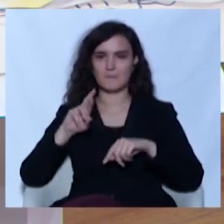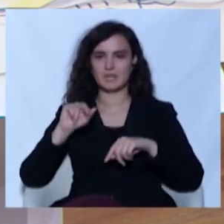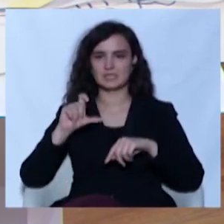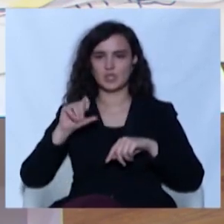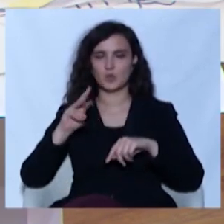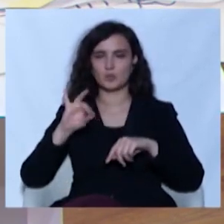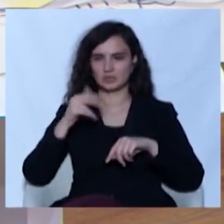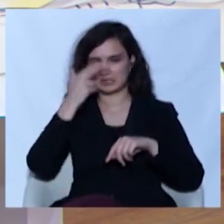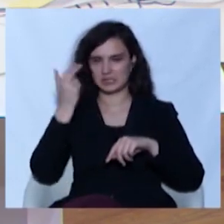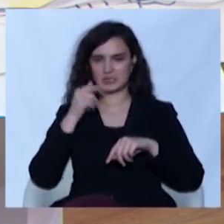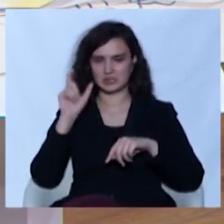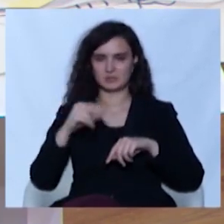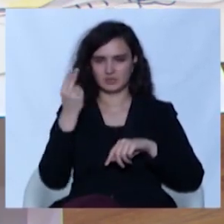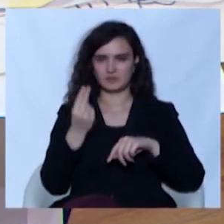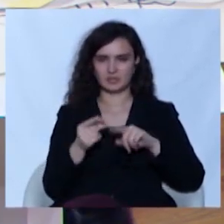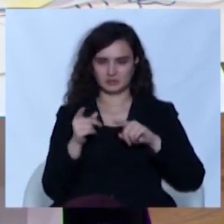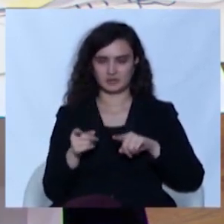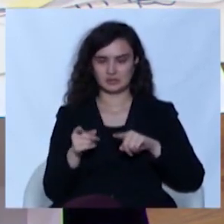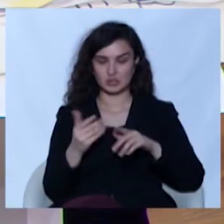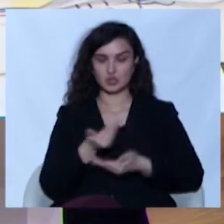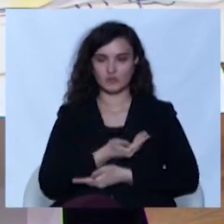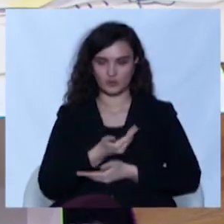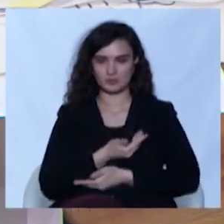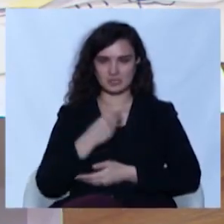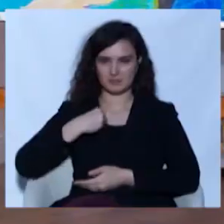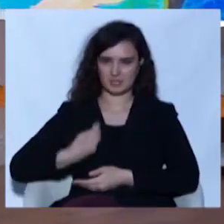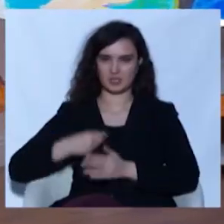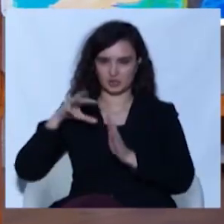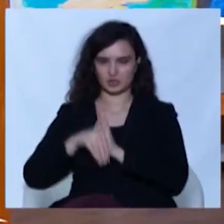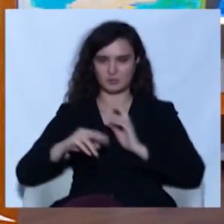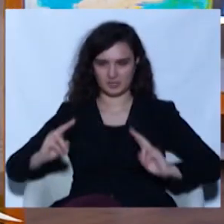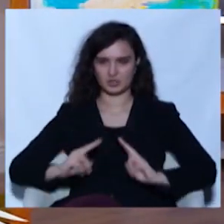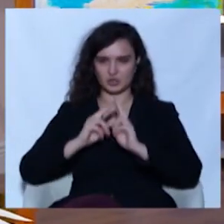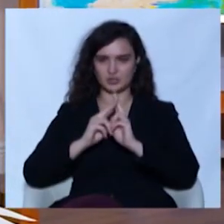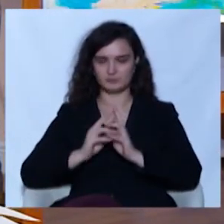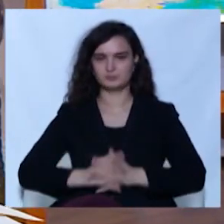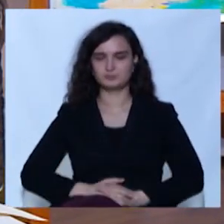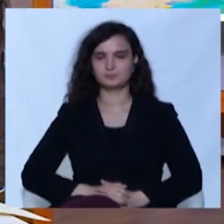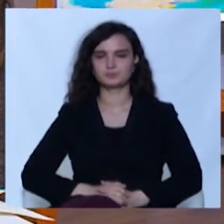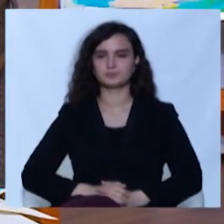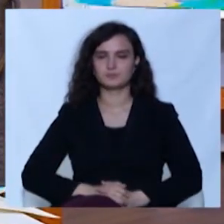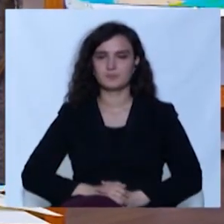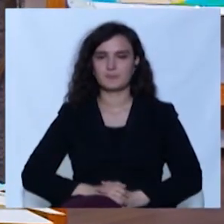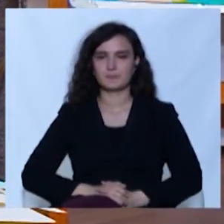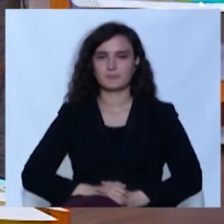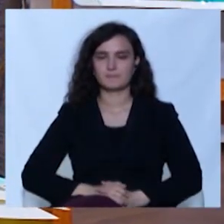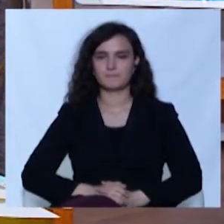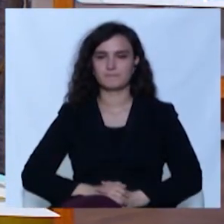Модильяни. Италиели хат варе румлевиц. Цховробда сапрангеч париш. Эти